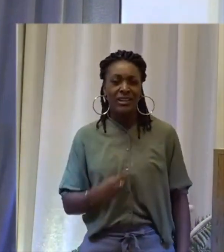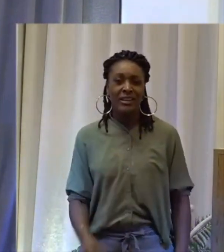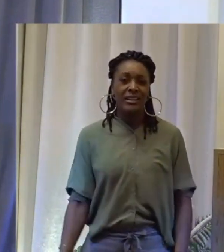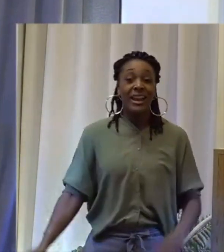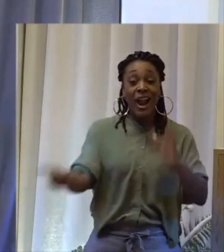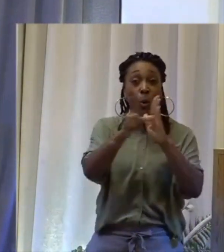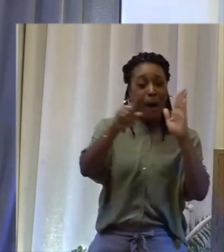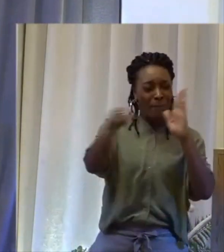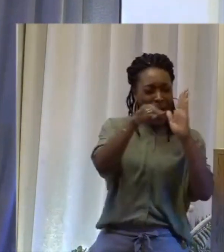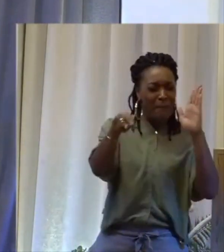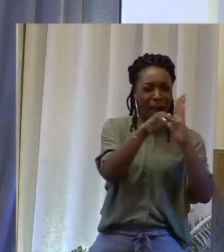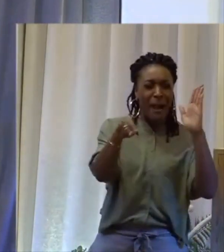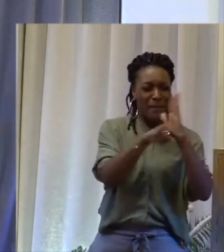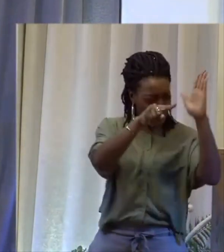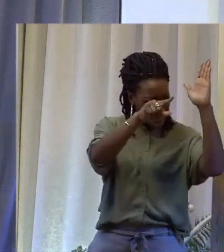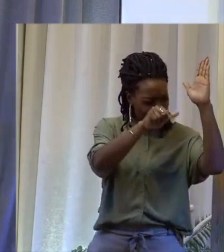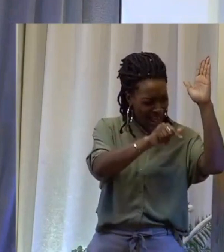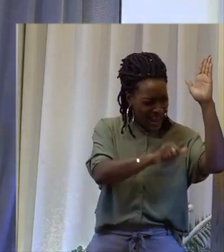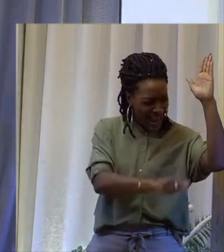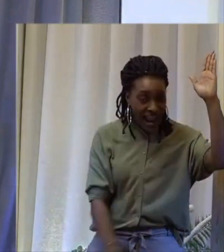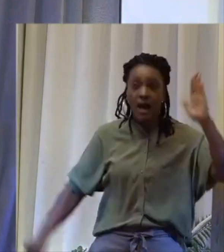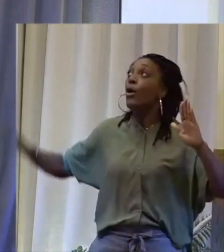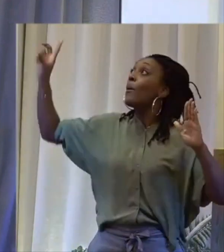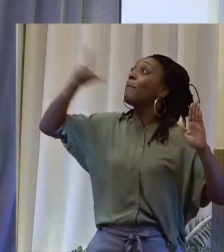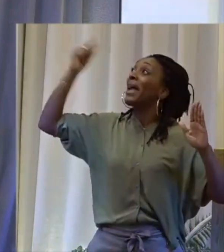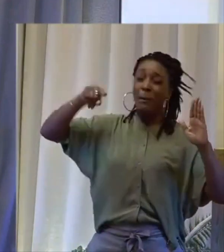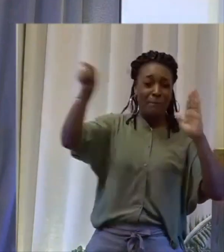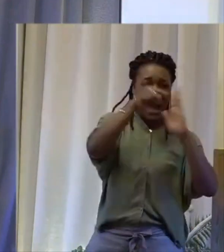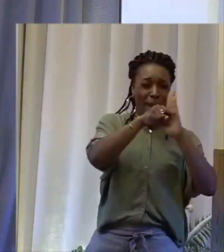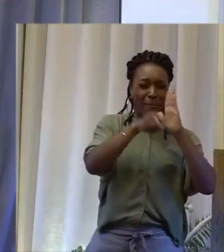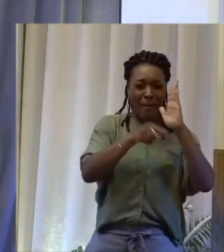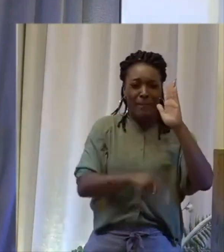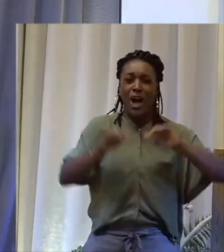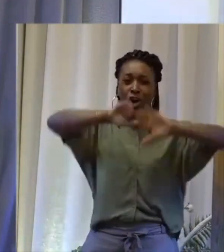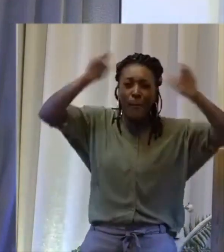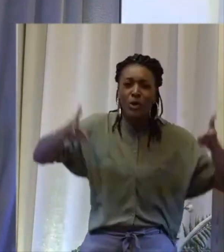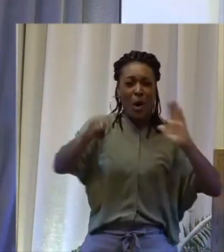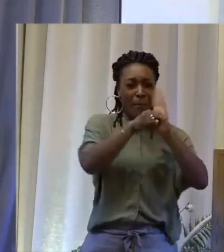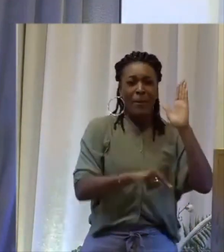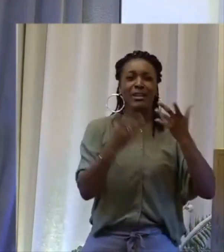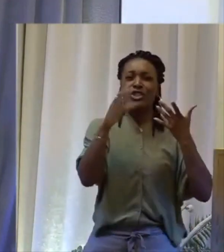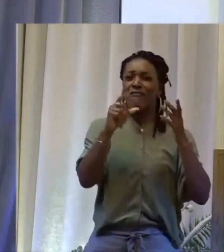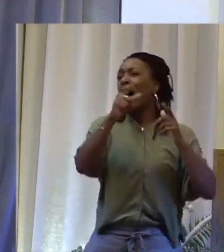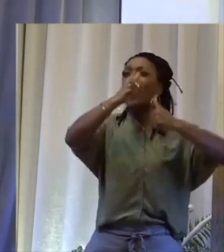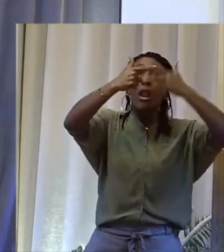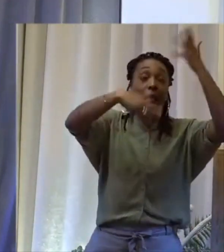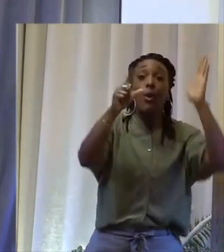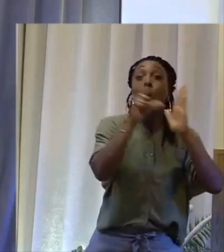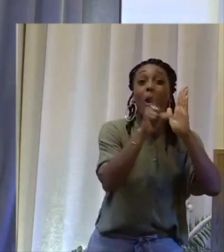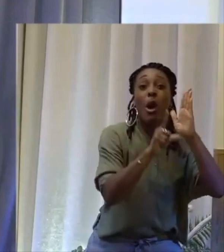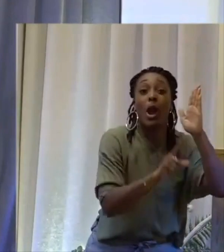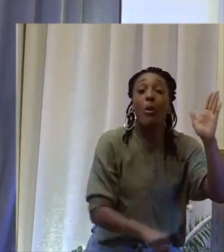exigences de son Père. Il a répondu à tout ce que le Père avait imposé à l'homme pour être pur. Il a tout